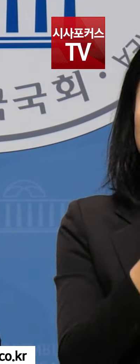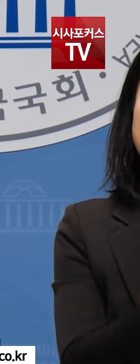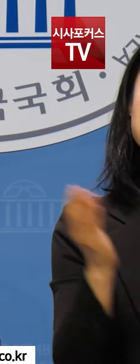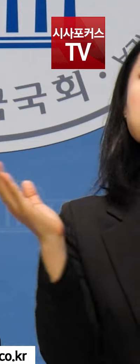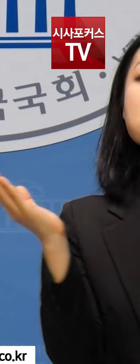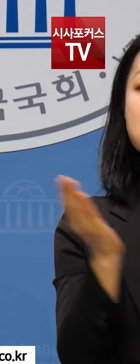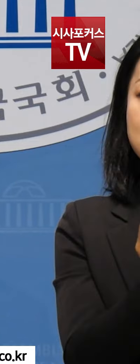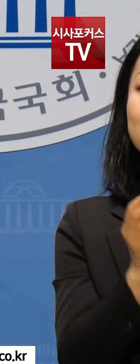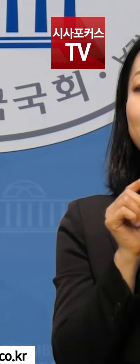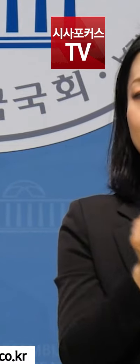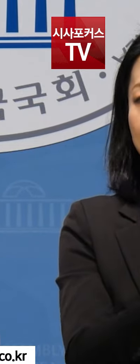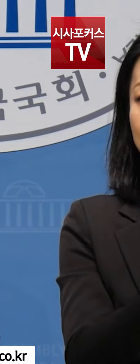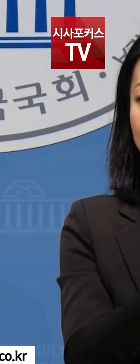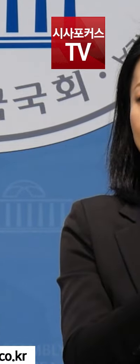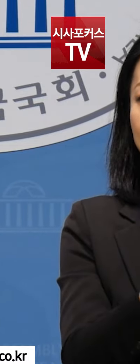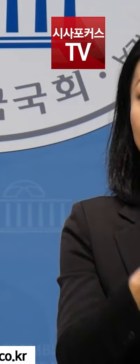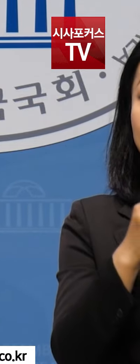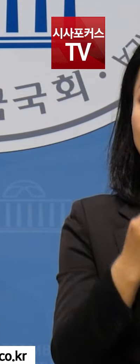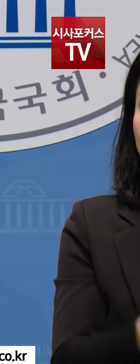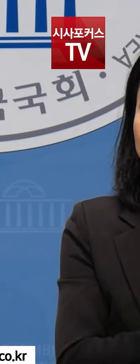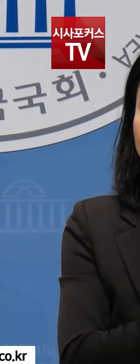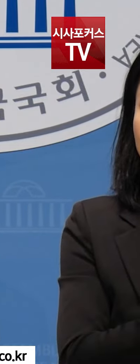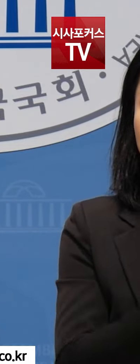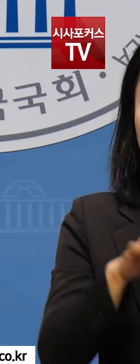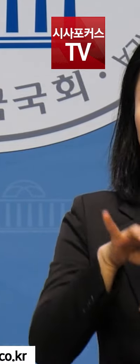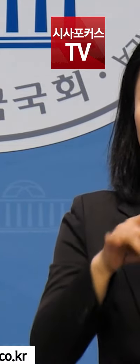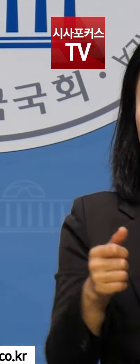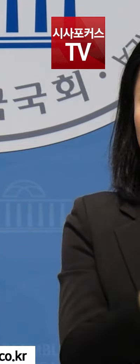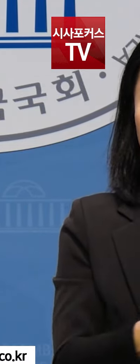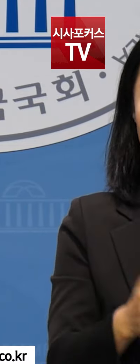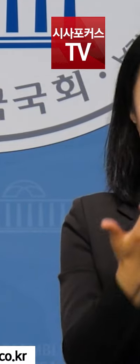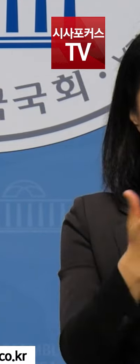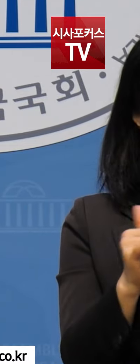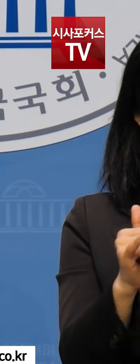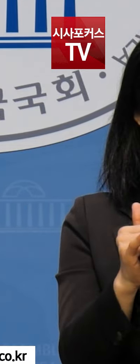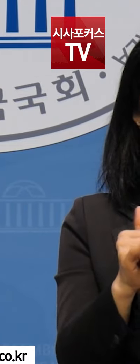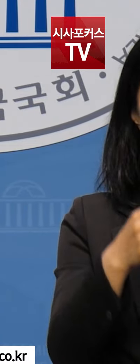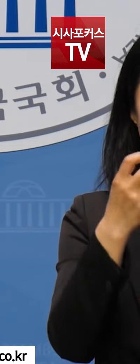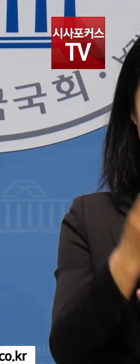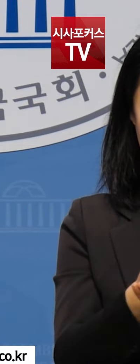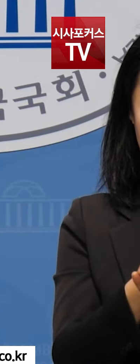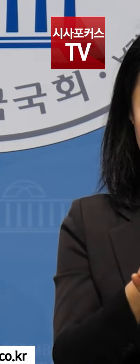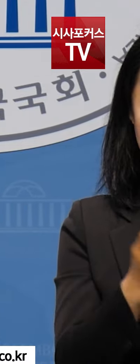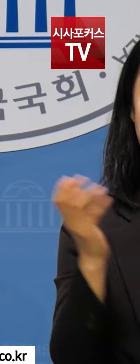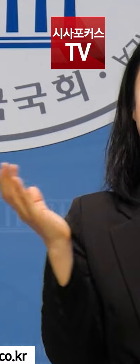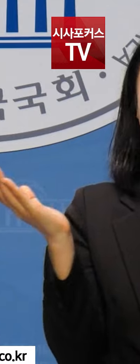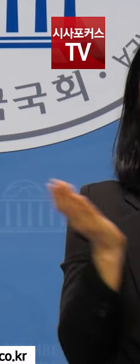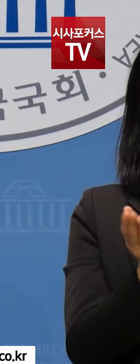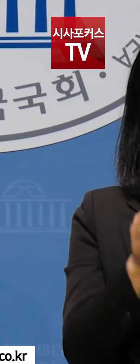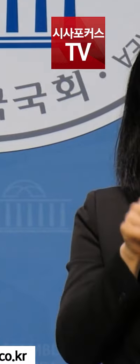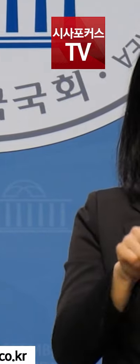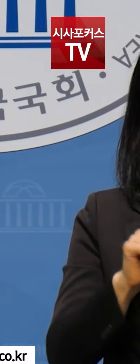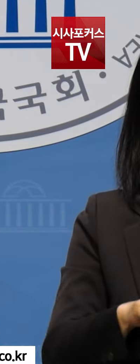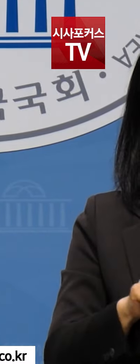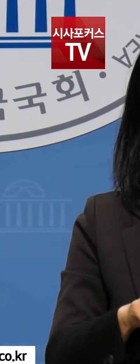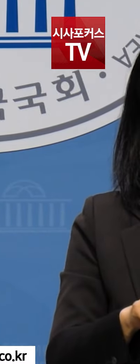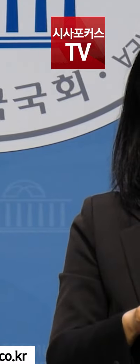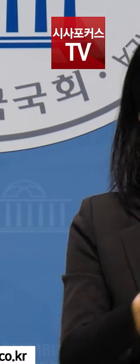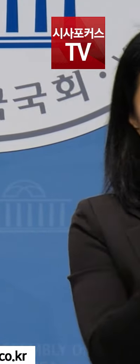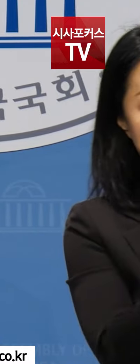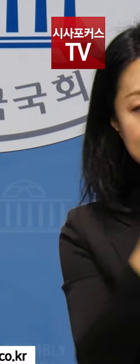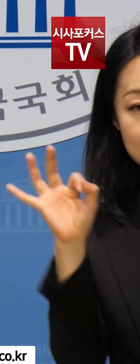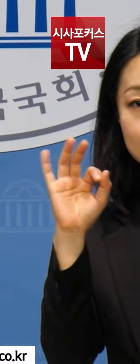합법입니다. 이 결정은 방통위 2인 체제 합법성 논란에 헌재가